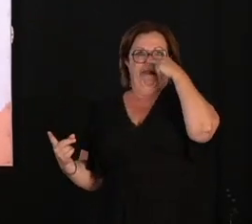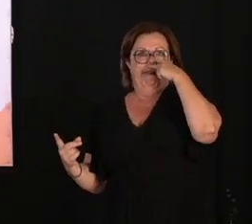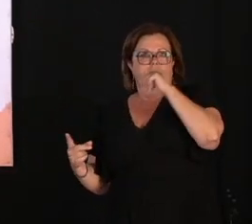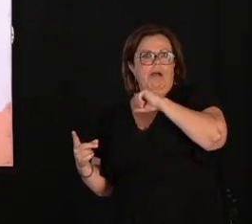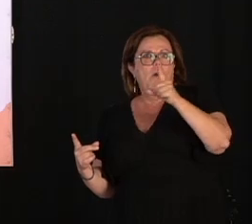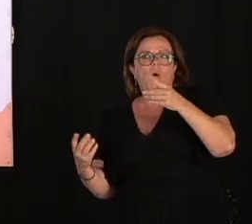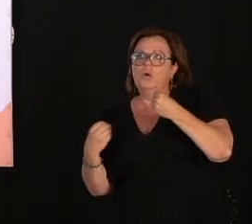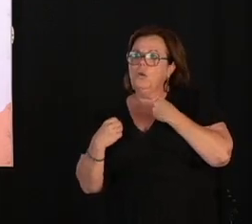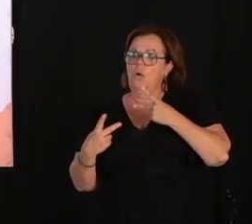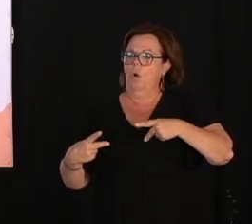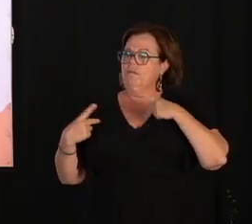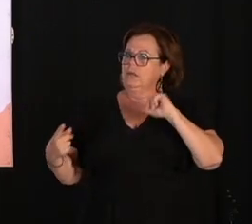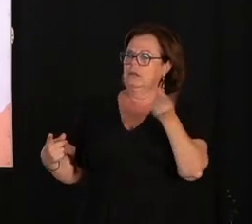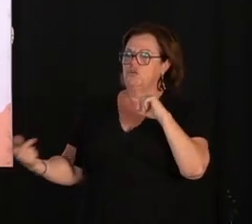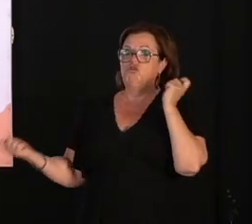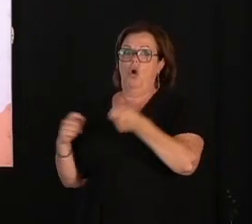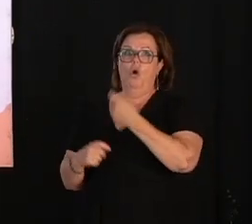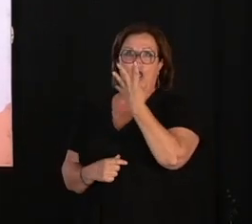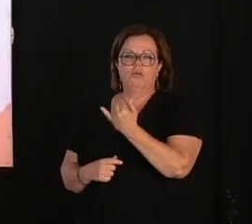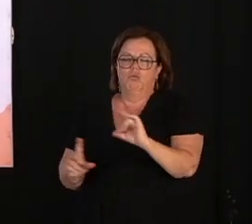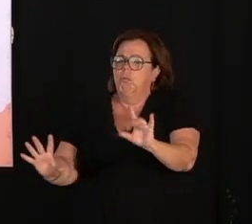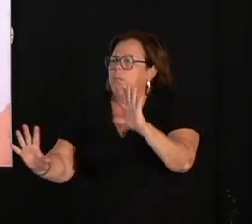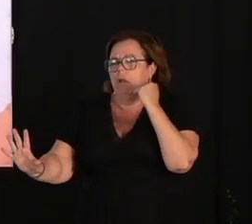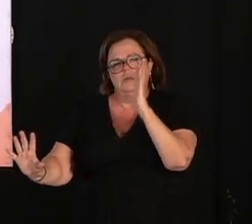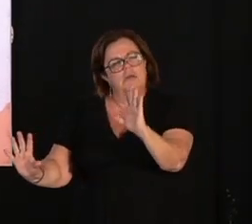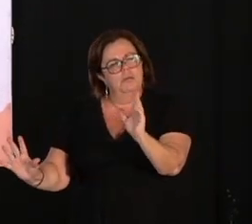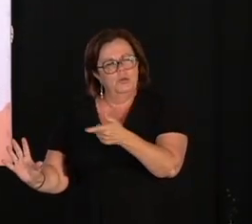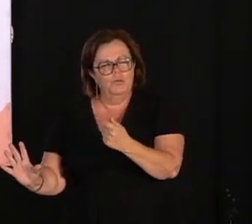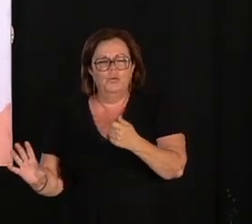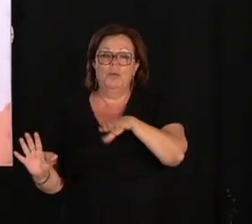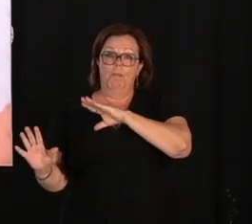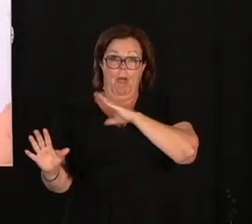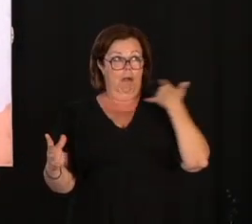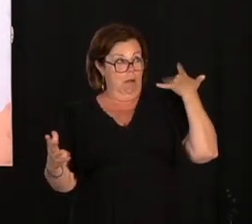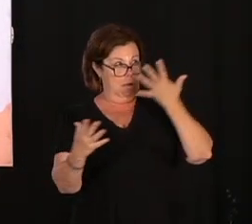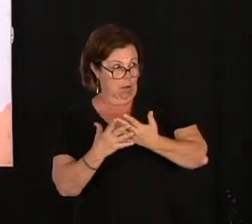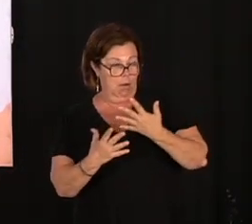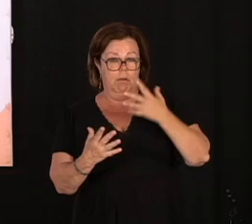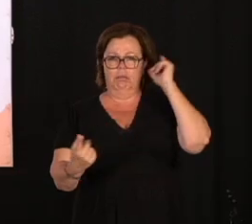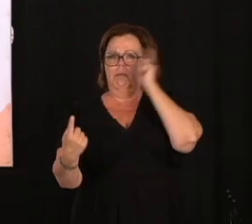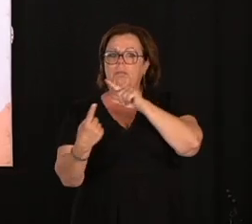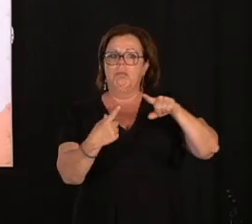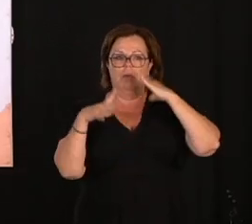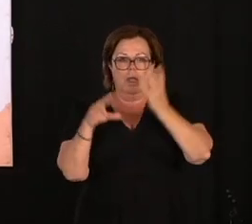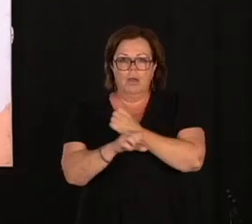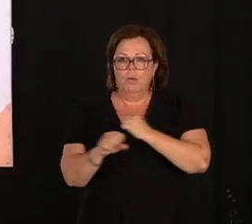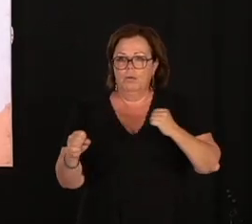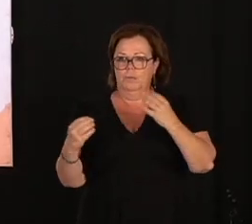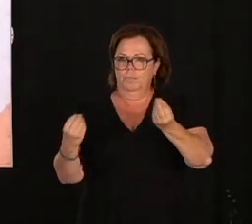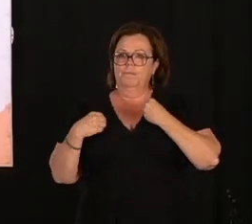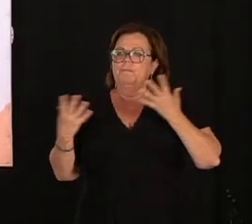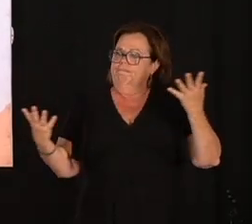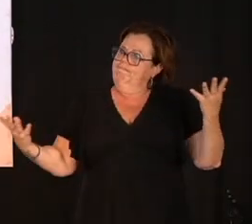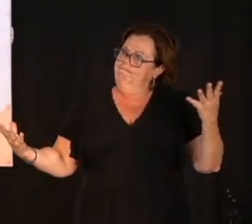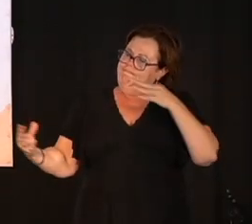vies pendant les quatre jours, mais je me dis que tout ce travail qui a été fait avec ces thématiques incroyables, hein, elles aident peut-être quelque part à mieux